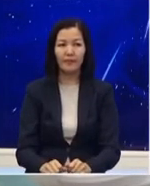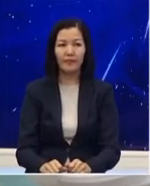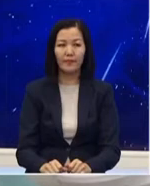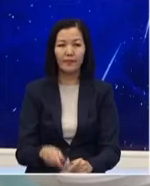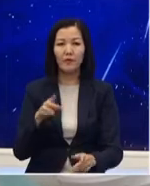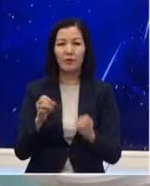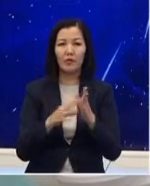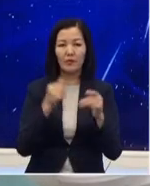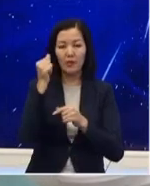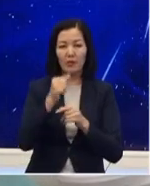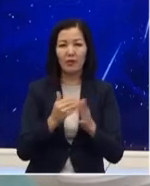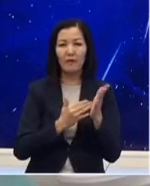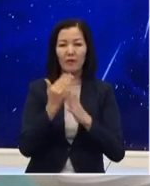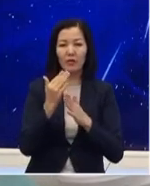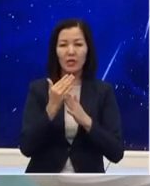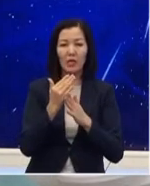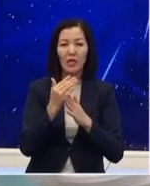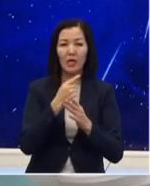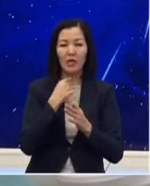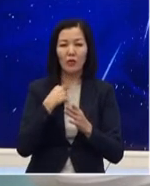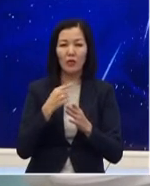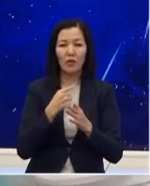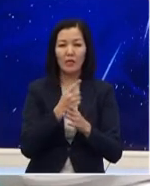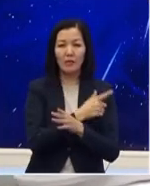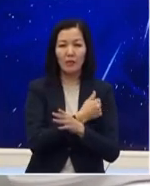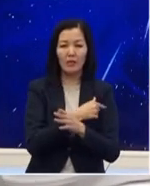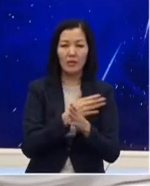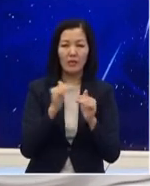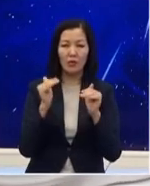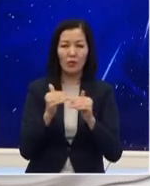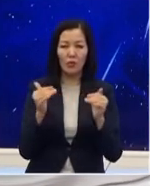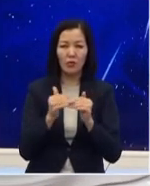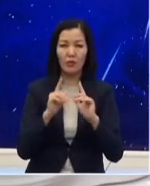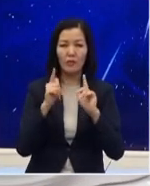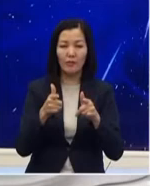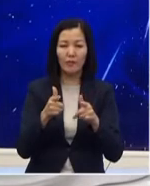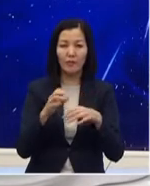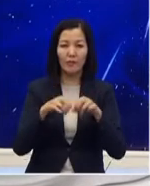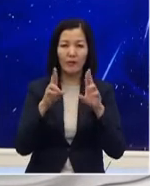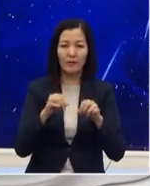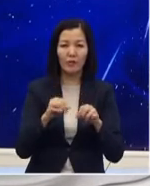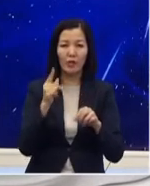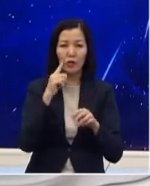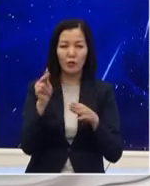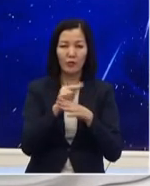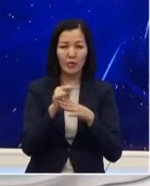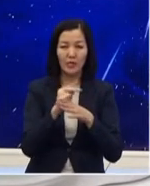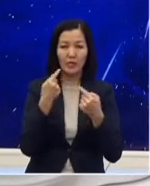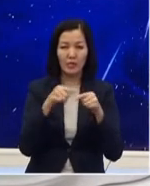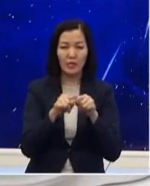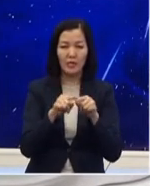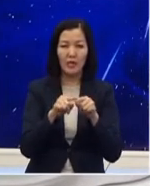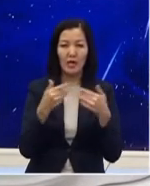поступил высший Талдыкурганский медицинский колледж по профессии зубтехника. Окончил